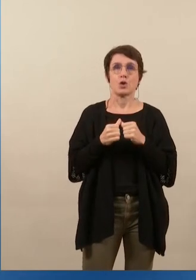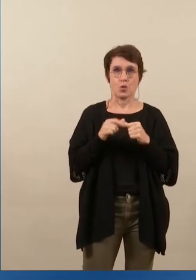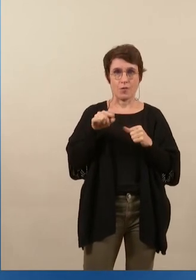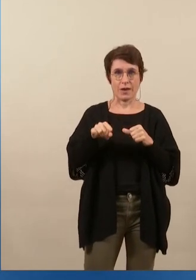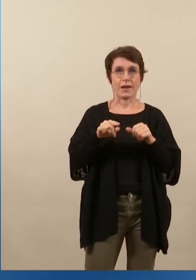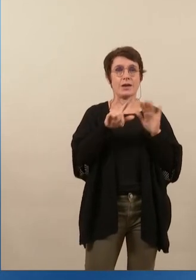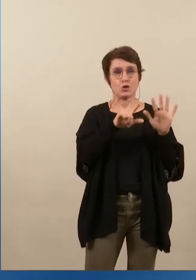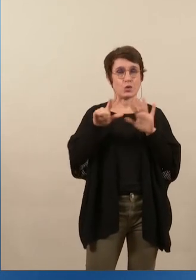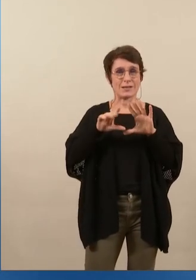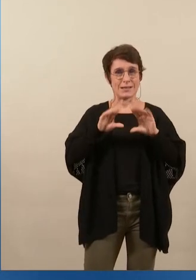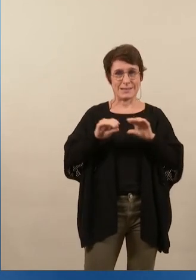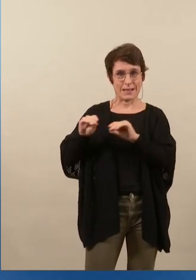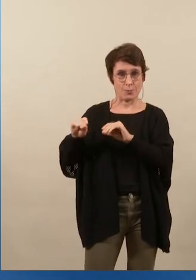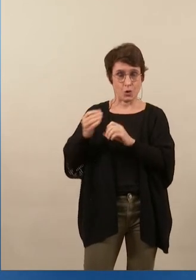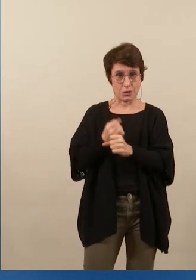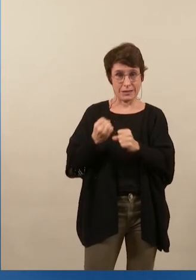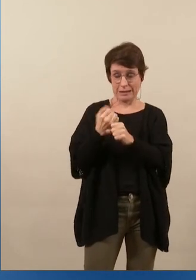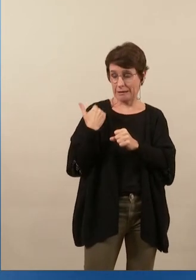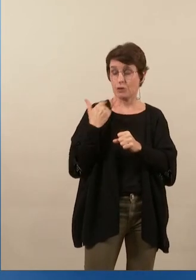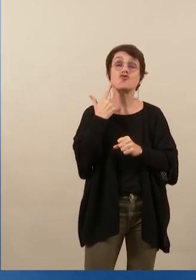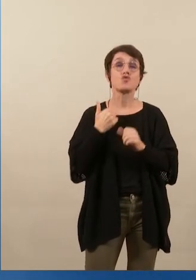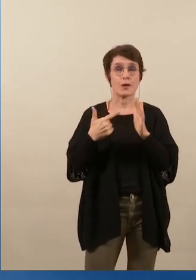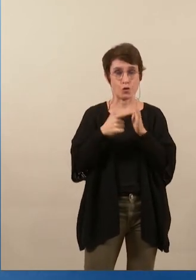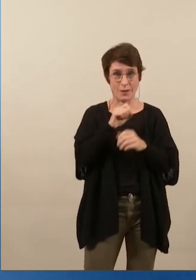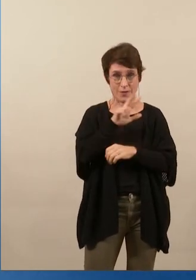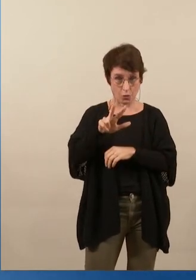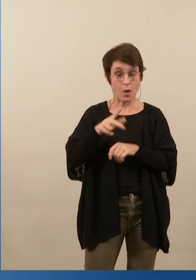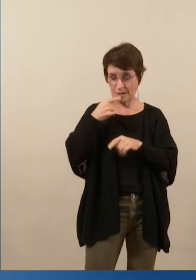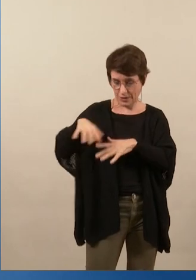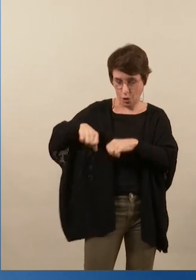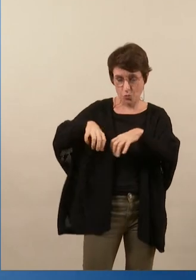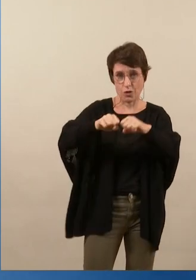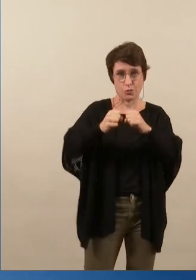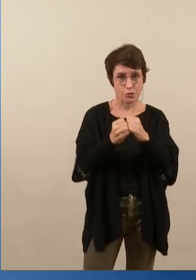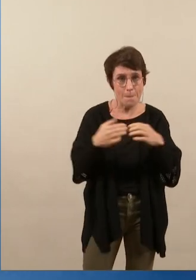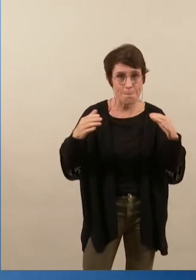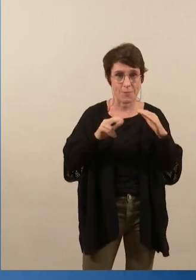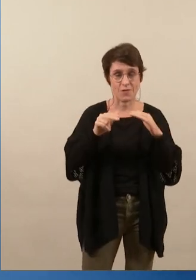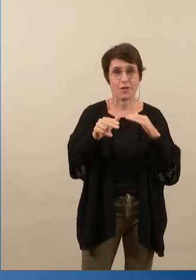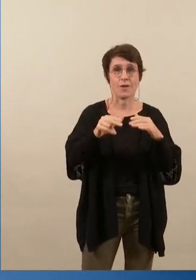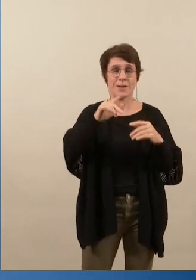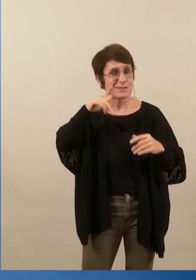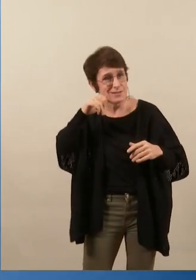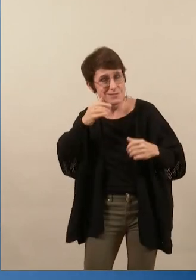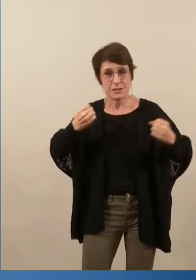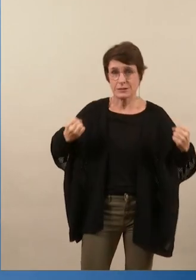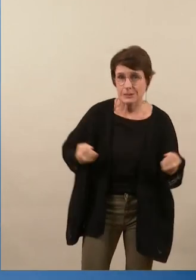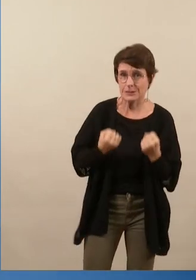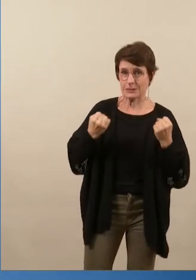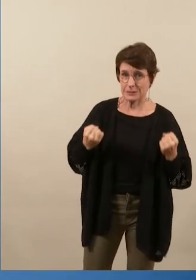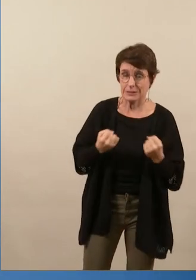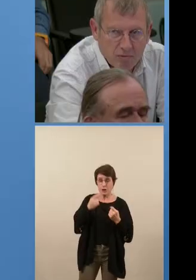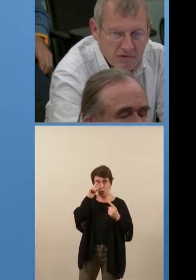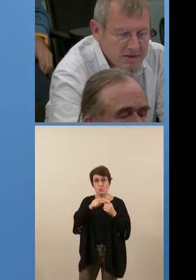77 postes créés en juin 2023 lesquels seront facilités par des efforts de communication important pour rendre les offres